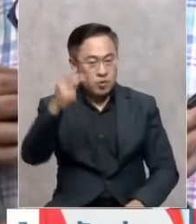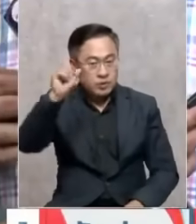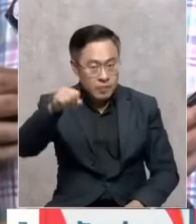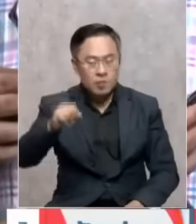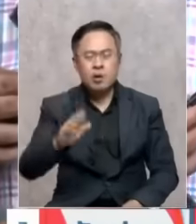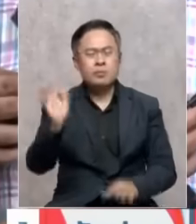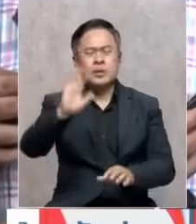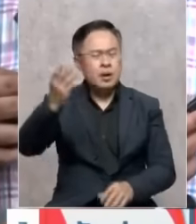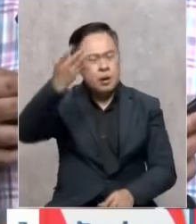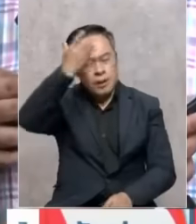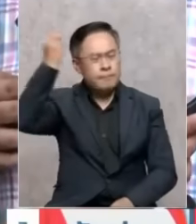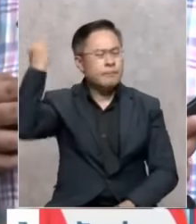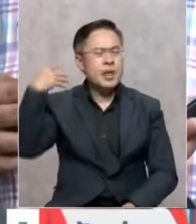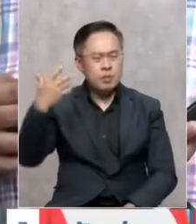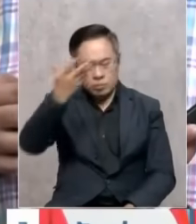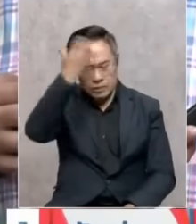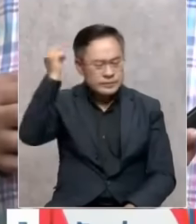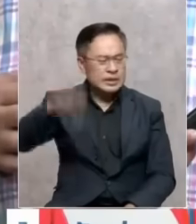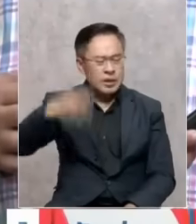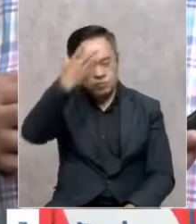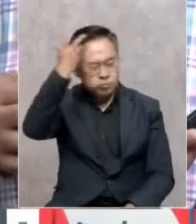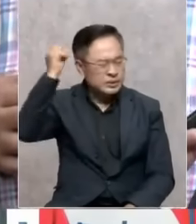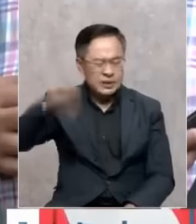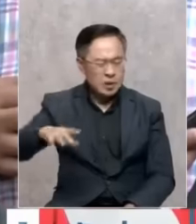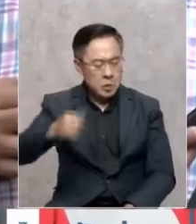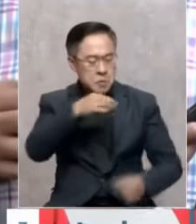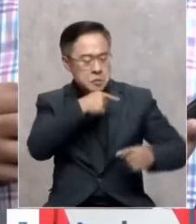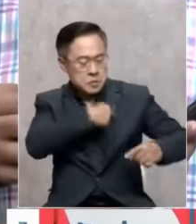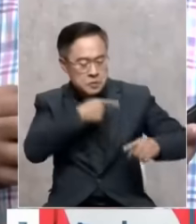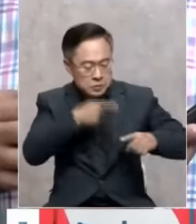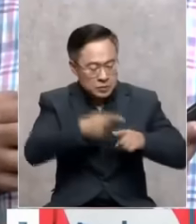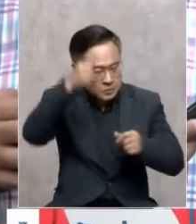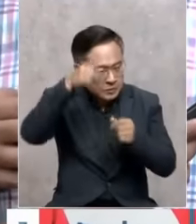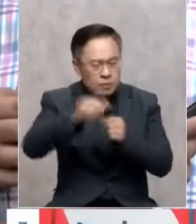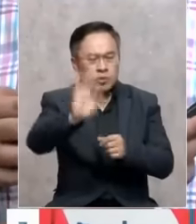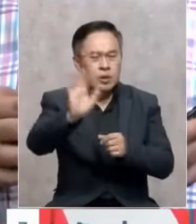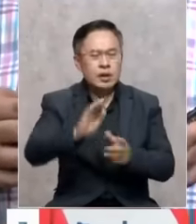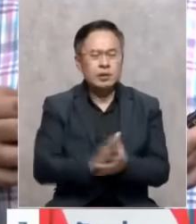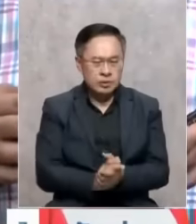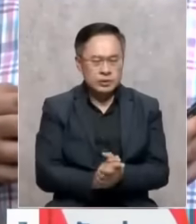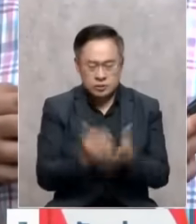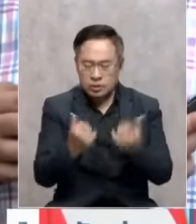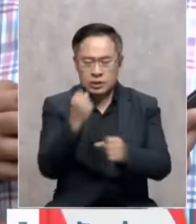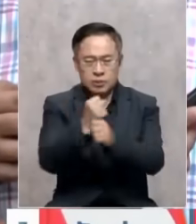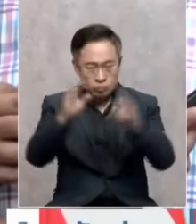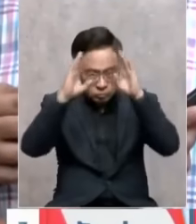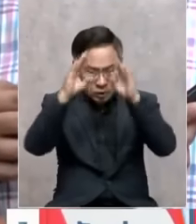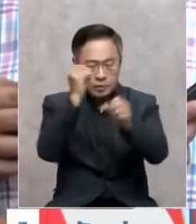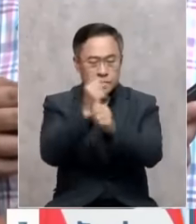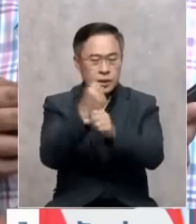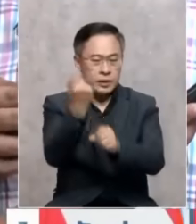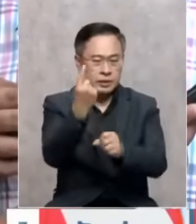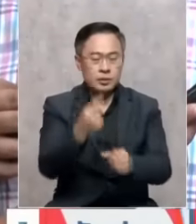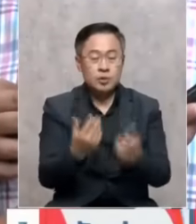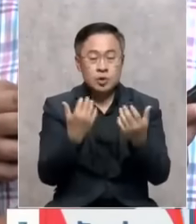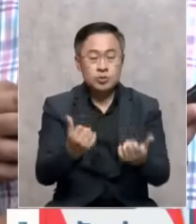ดแล้วก็ไม่คิดว่ามันเป็นประเด็นที่จะต้องเอามาคิดด้วยส่วนเรื่องของการยกเลิกเกณฑ์อาหารกับเรื่องงบจัดซื้อเรือดำน้ำฮะอันนี้